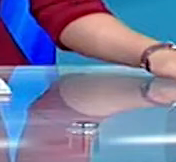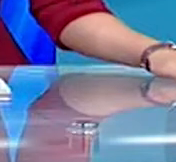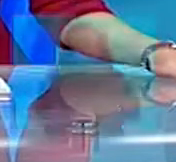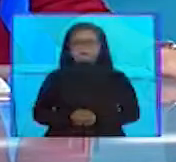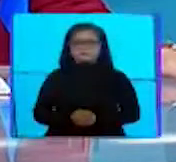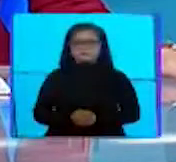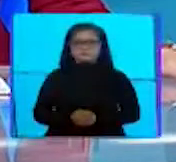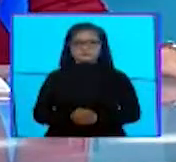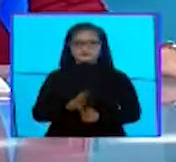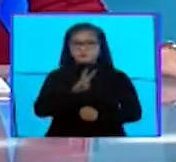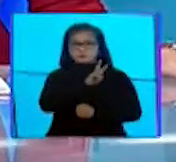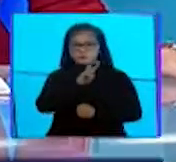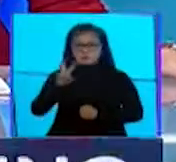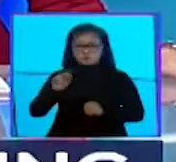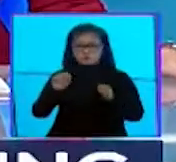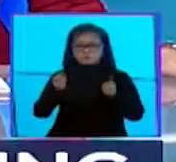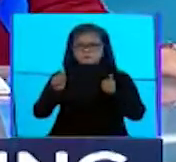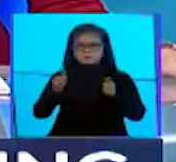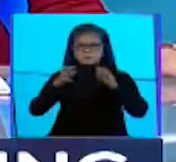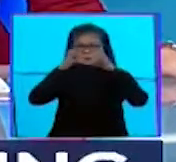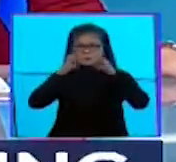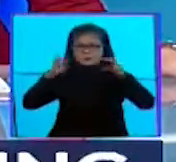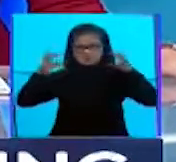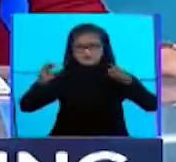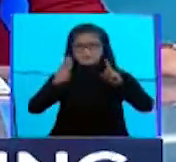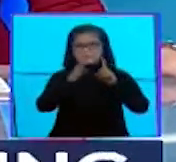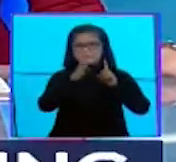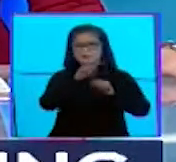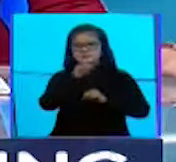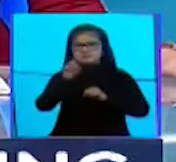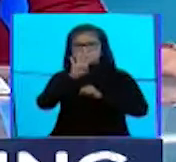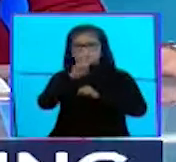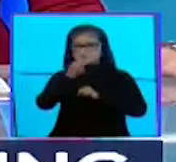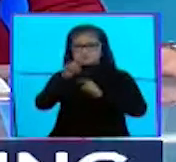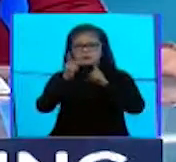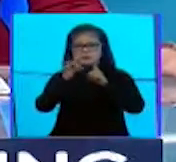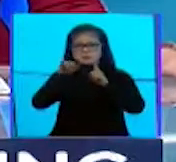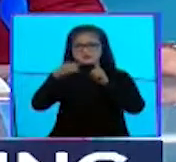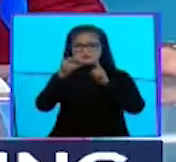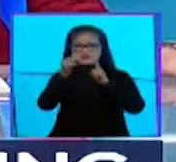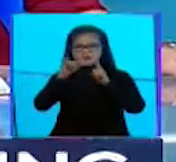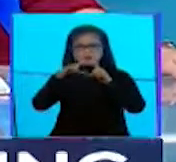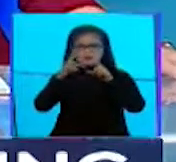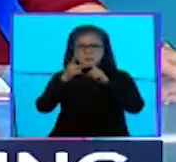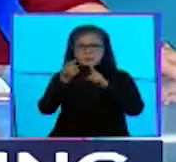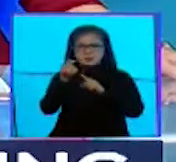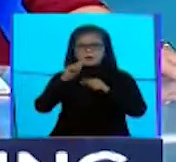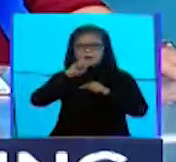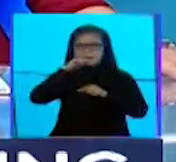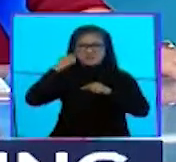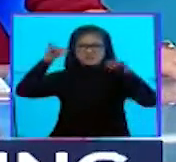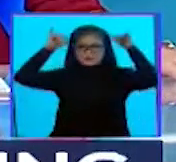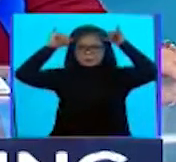Pemirsa, dua pekan jelang Hari Raya Idul Fitri 1442 Hijriah, harga daging sapi di sejumlah pasar Jakarta naik. Di